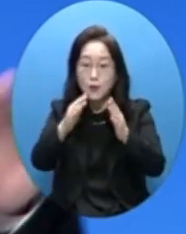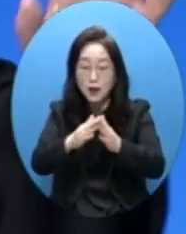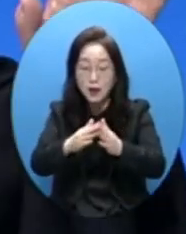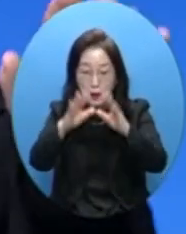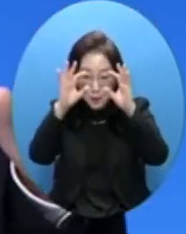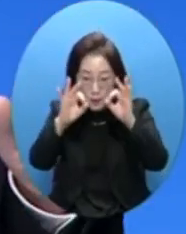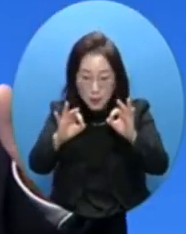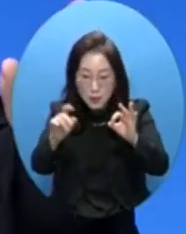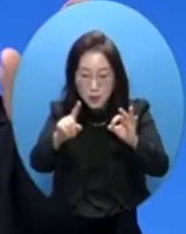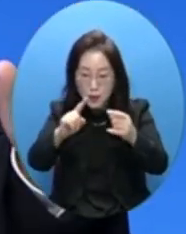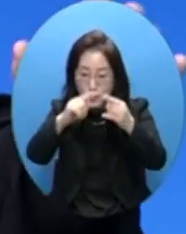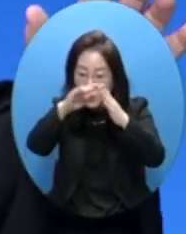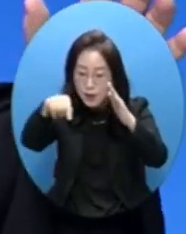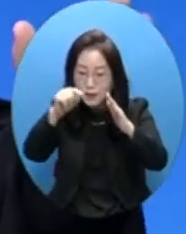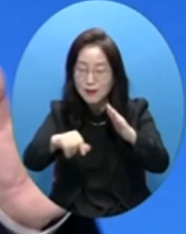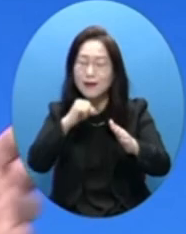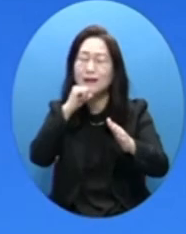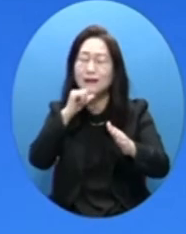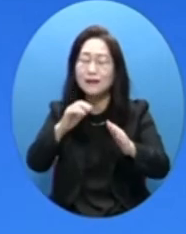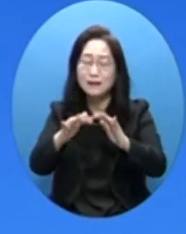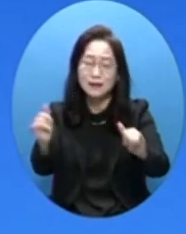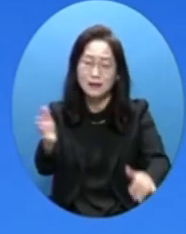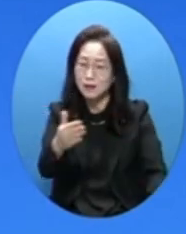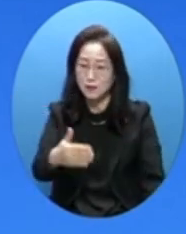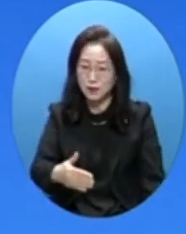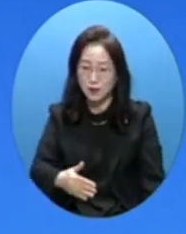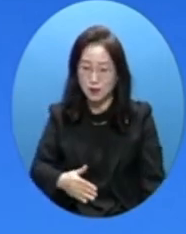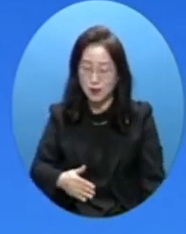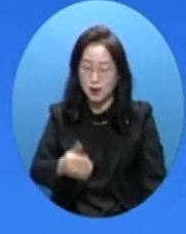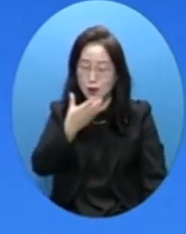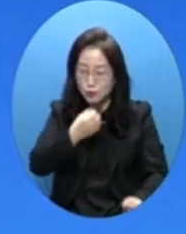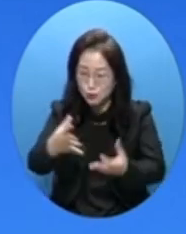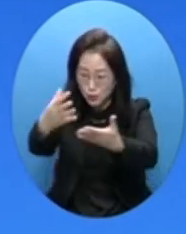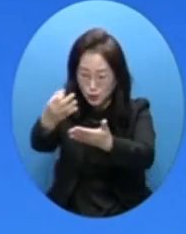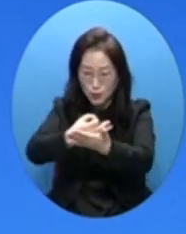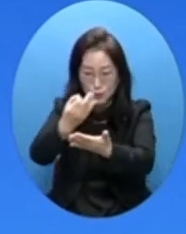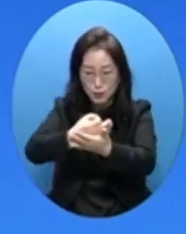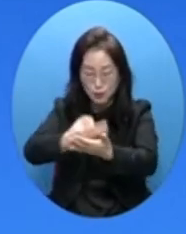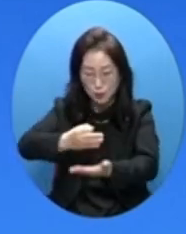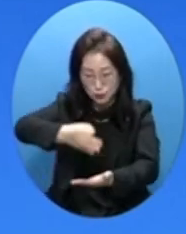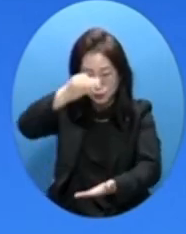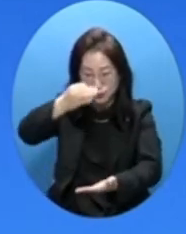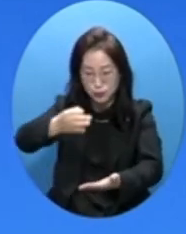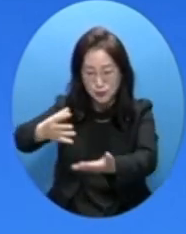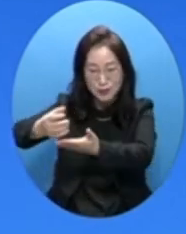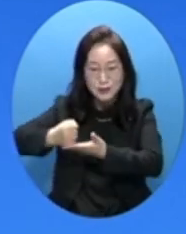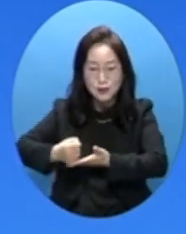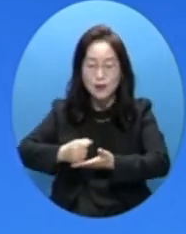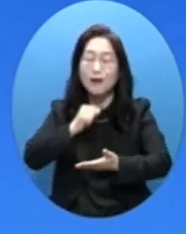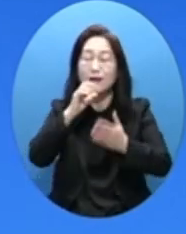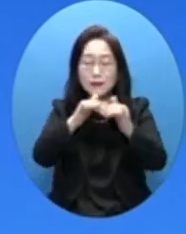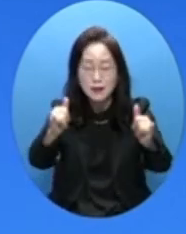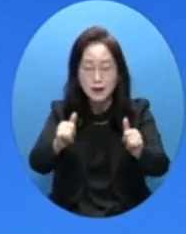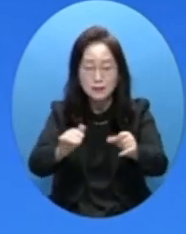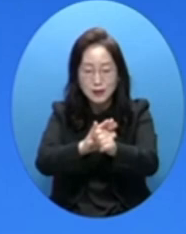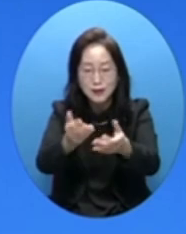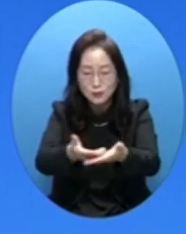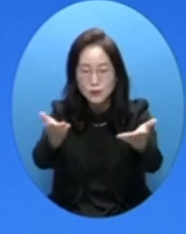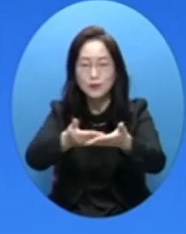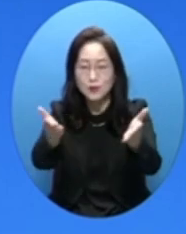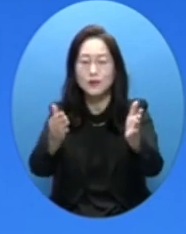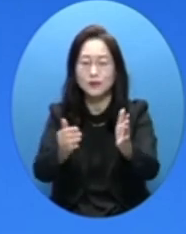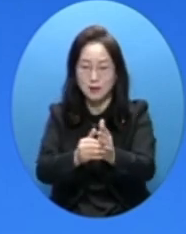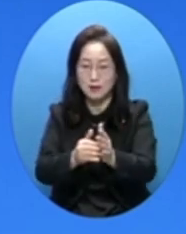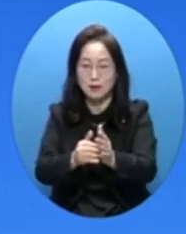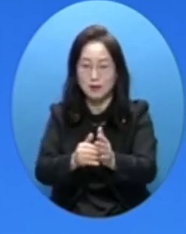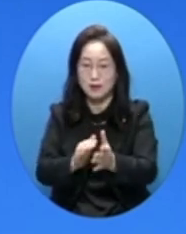가난한 사람이 없었습니다. 저들이 축복받은 것을 가지고 나와서 가난한 자를 섬겼습니다. 사랑으로 섬기고 돌봤습니다. 그래서